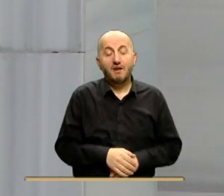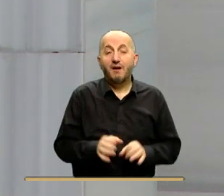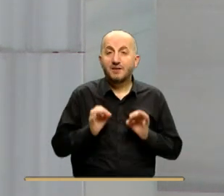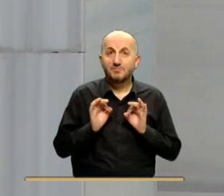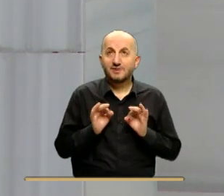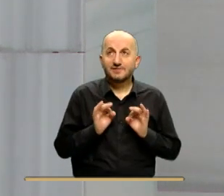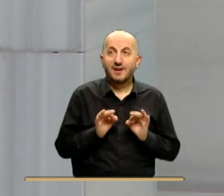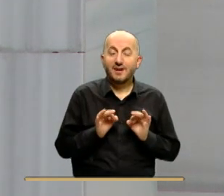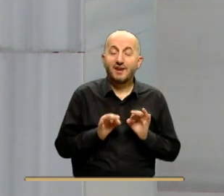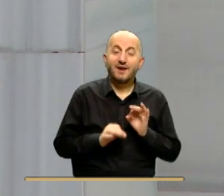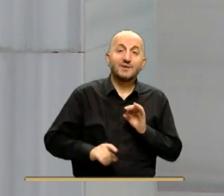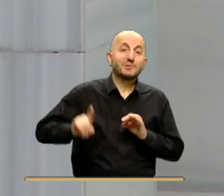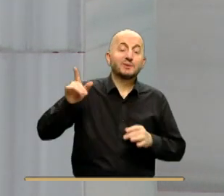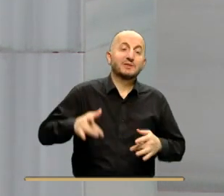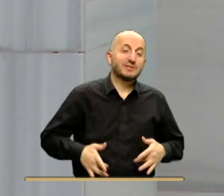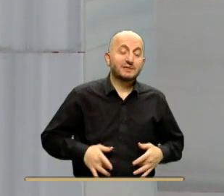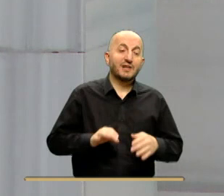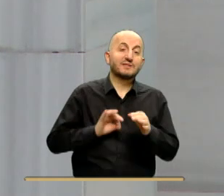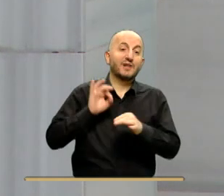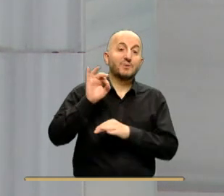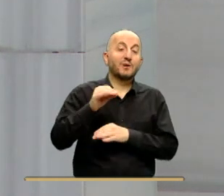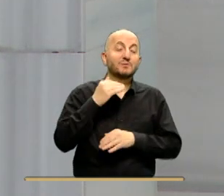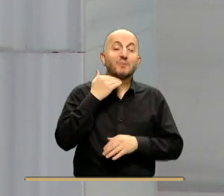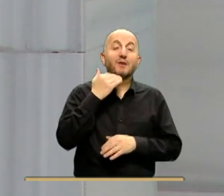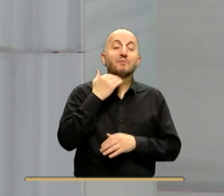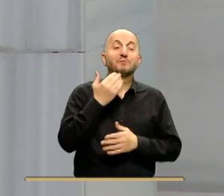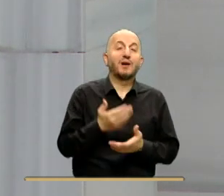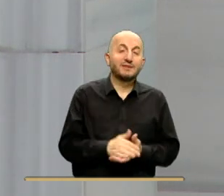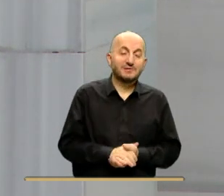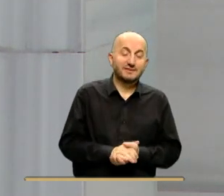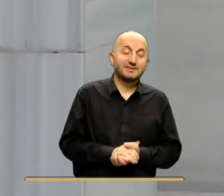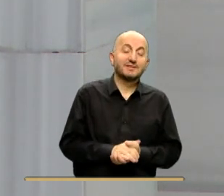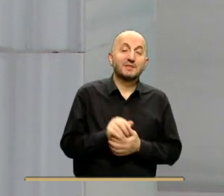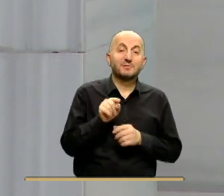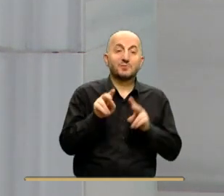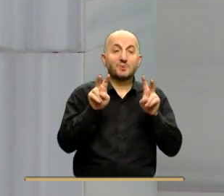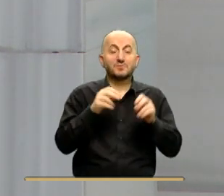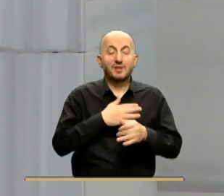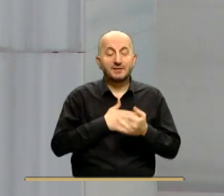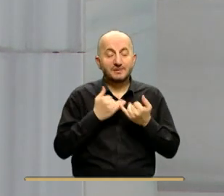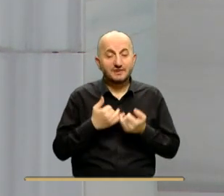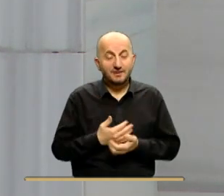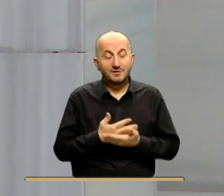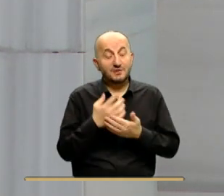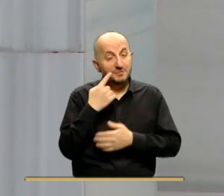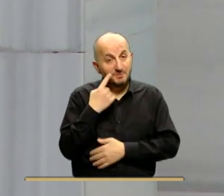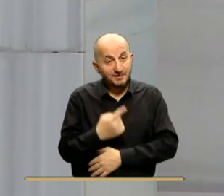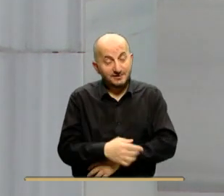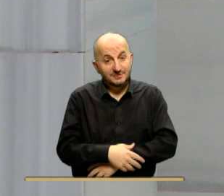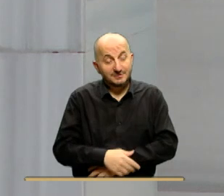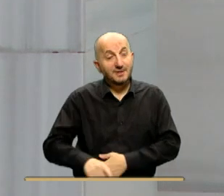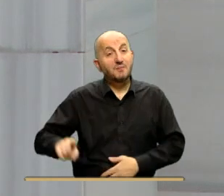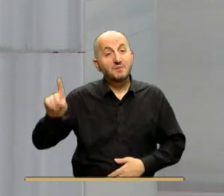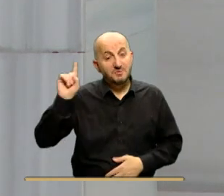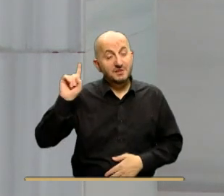elbette onun rızasına ulaşmak mümkün değildir. Bu konuda aziz kardeşlerim, bakın